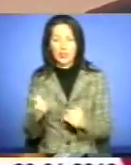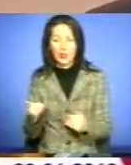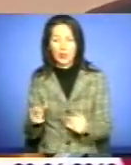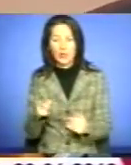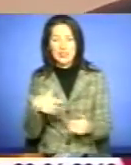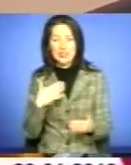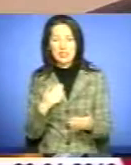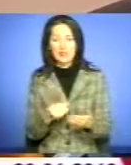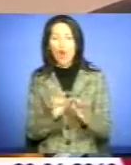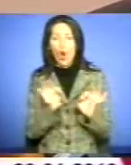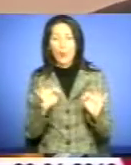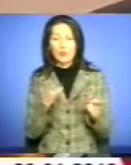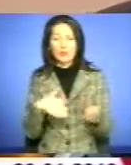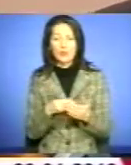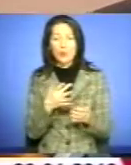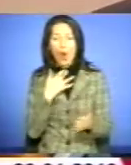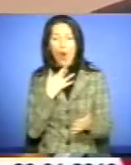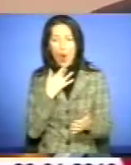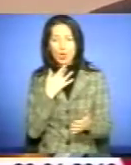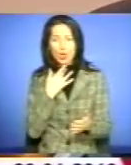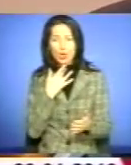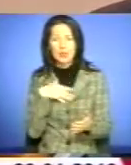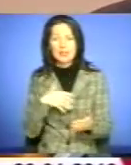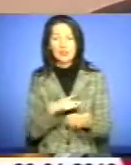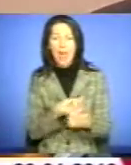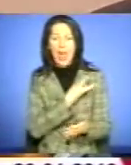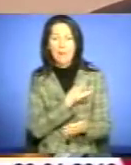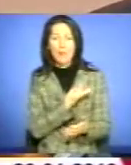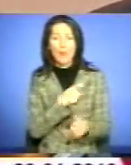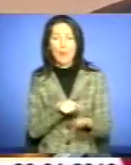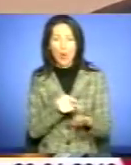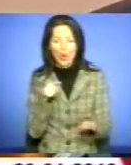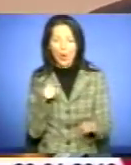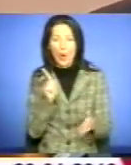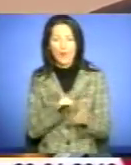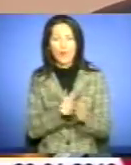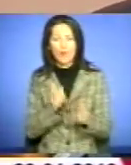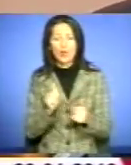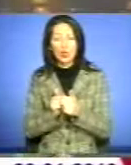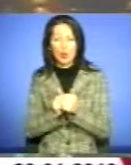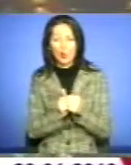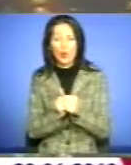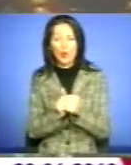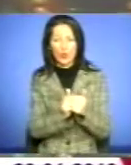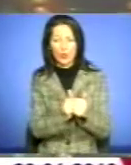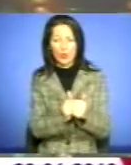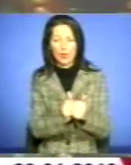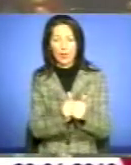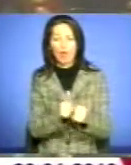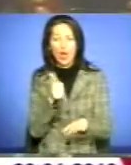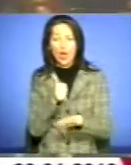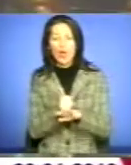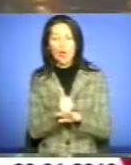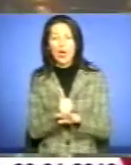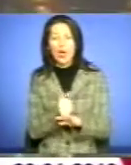своєю оповіддю, своїм голосом, своїми емоціями і почуттями повинен був супроводжувати. Відтак, головна сюжетна